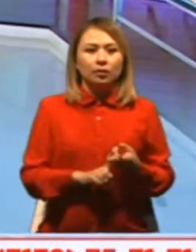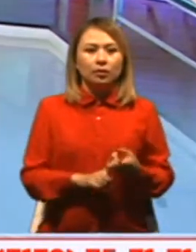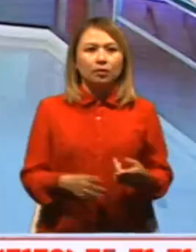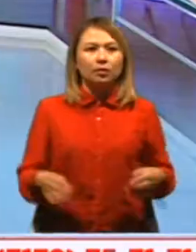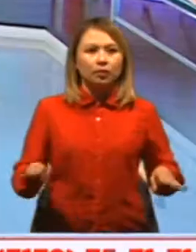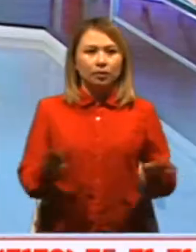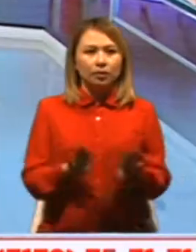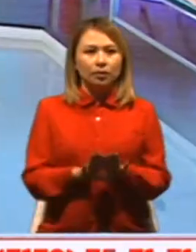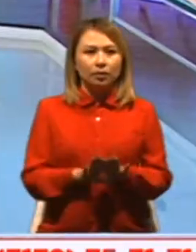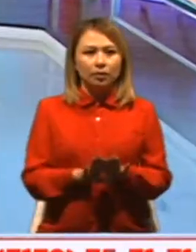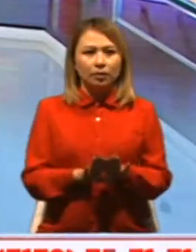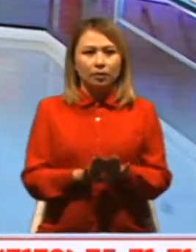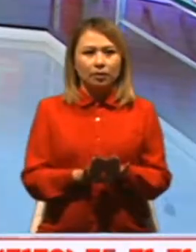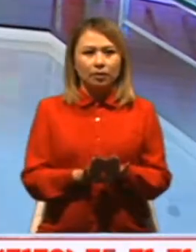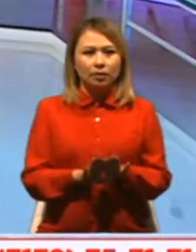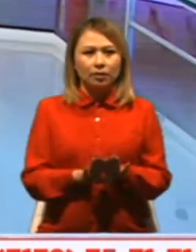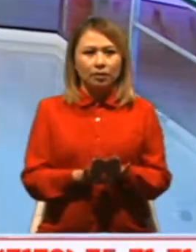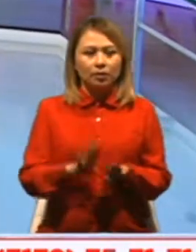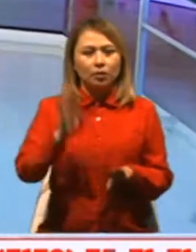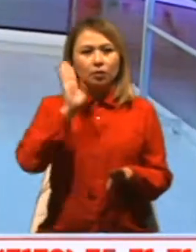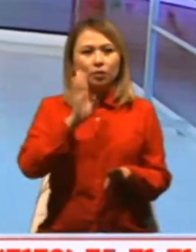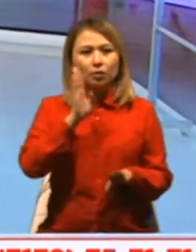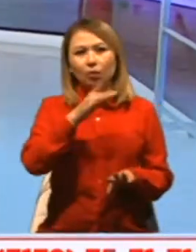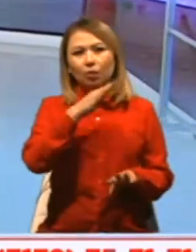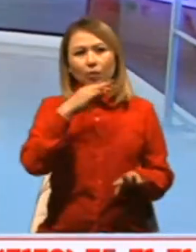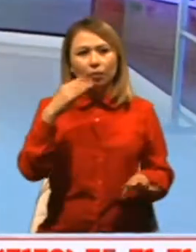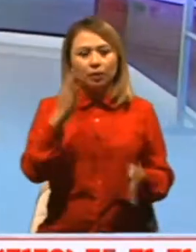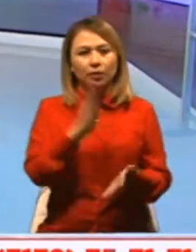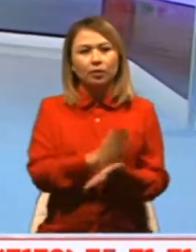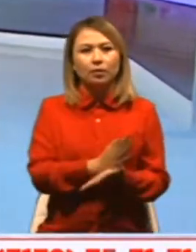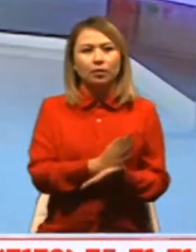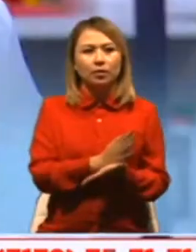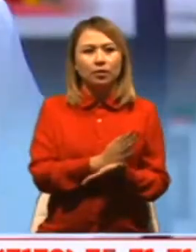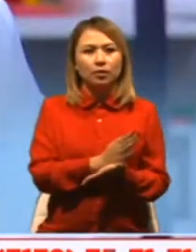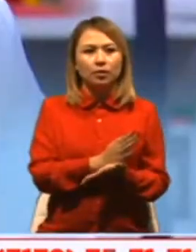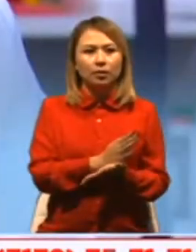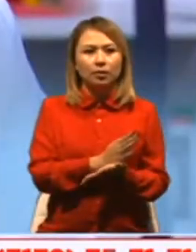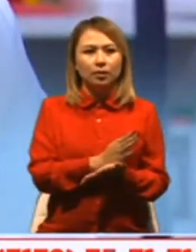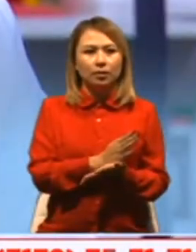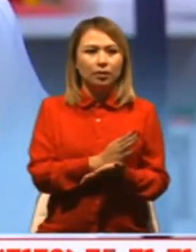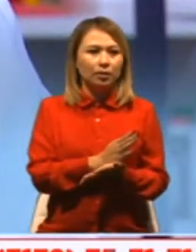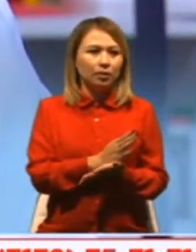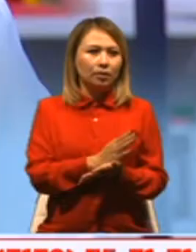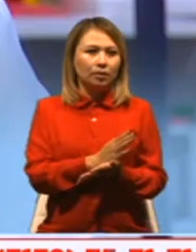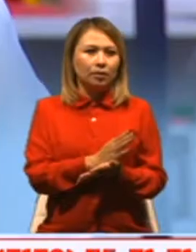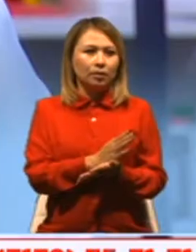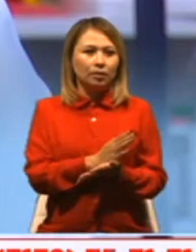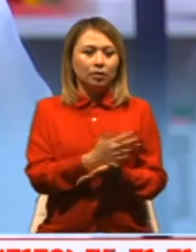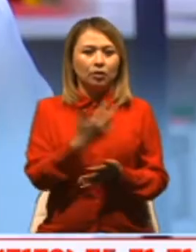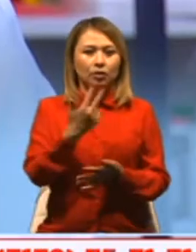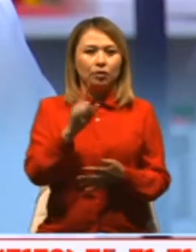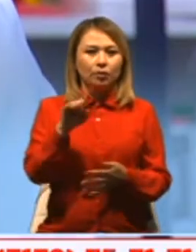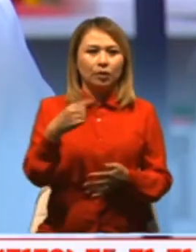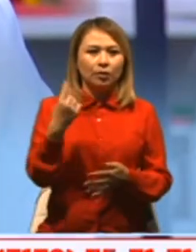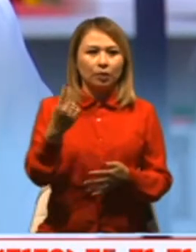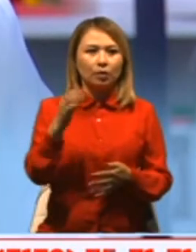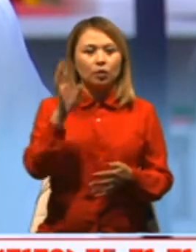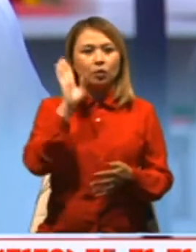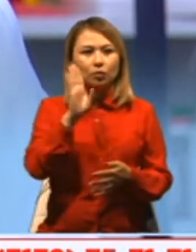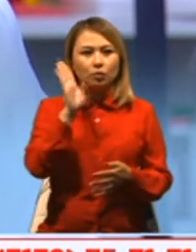де судың көп әсері бар, иә, Абай Құрматханұлы? Жалпы адам организмінде бізде 3-тен 1 бөлігі судан тұрады дедік